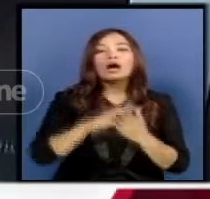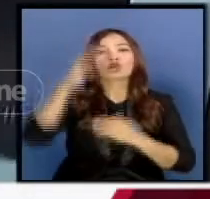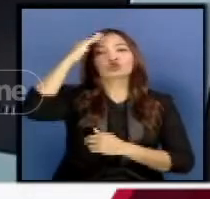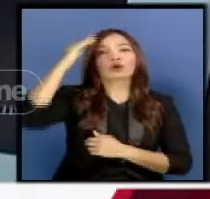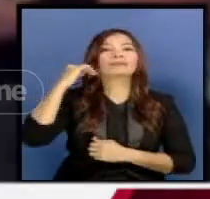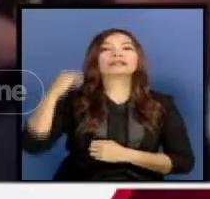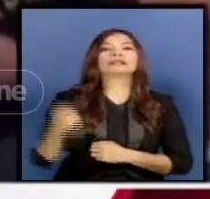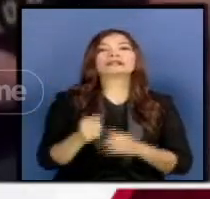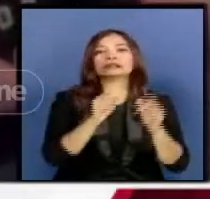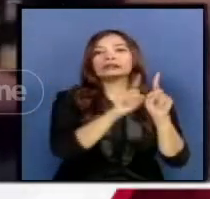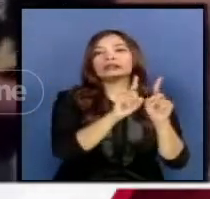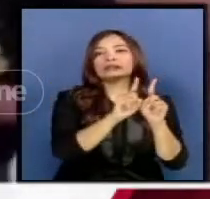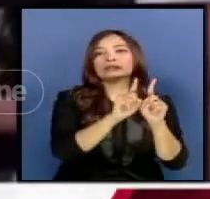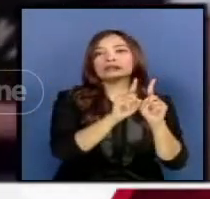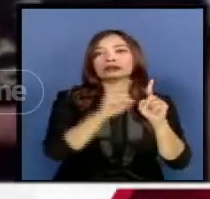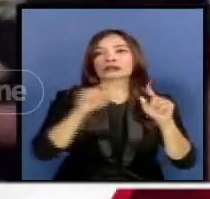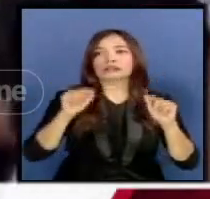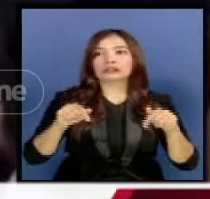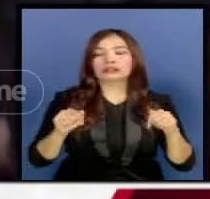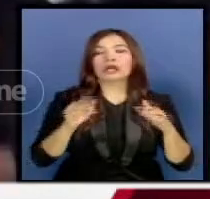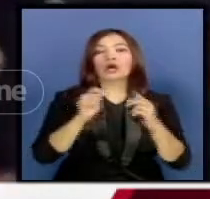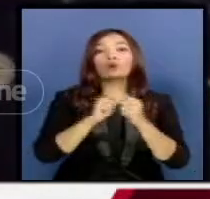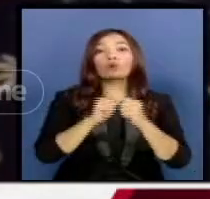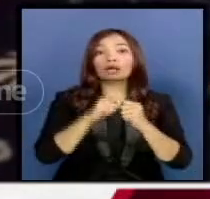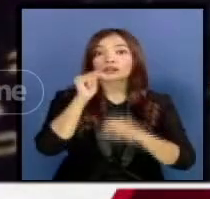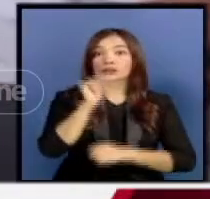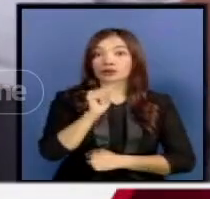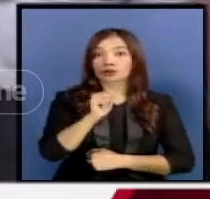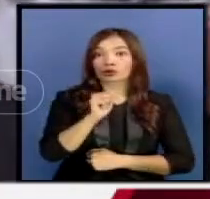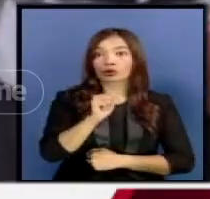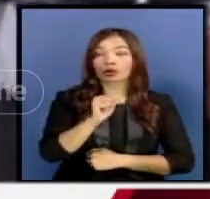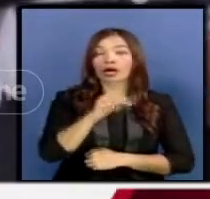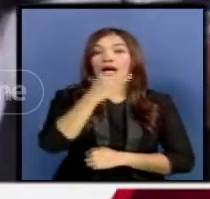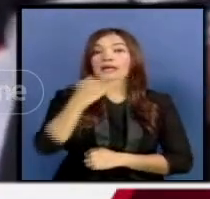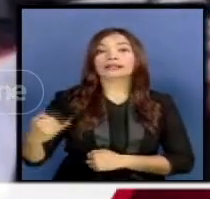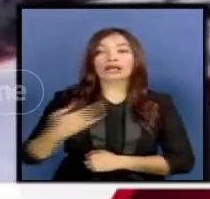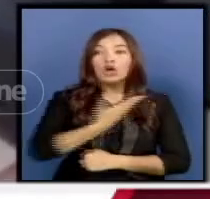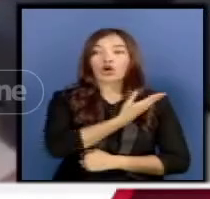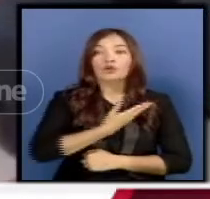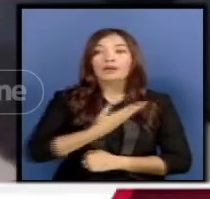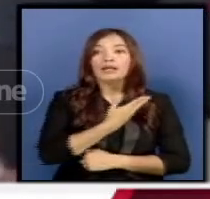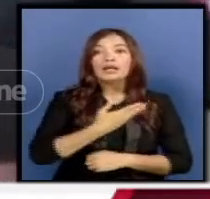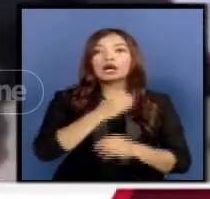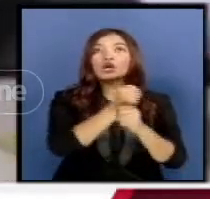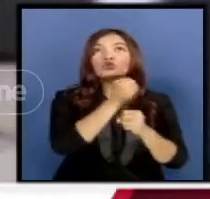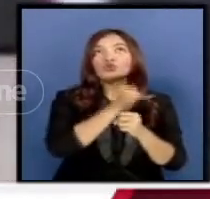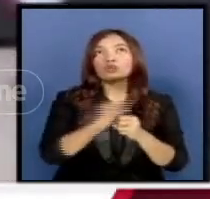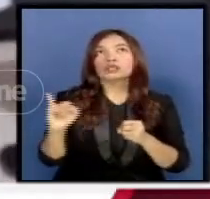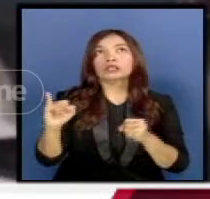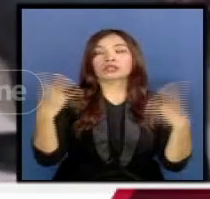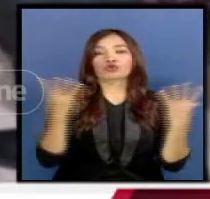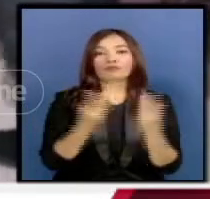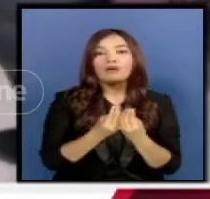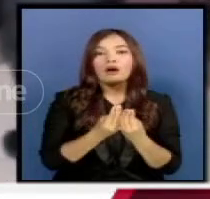istri, yang mana perbuatannya tersebut menimbulkan korban cukup banyak,